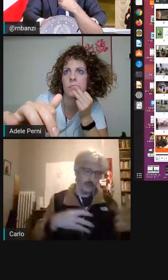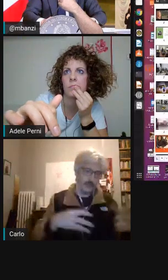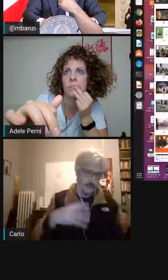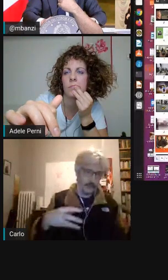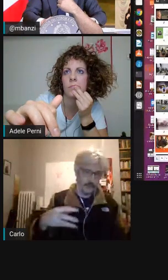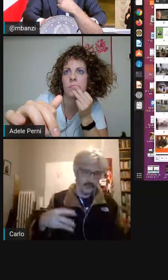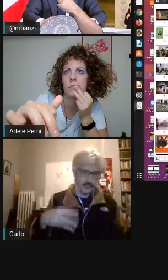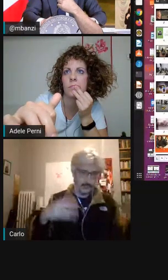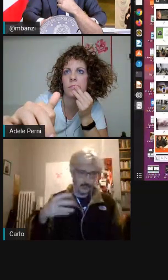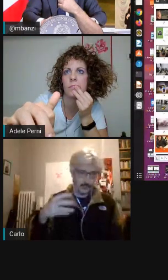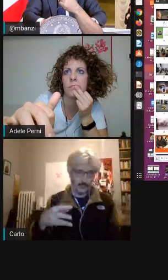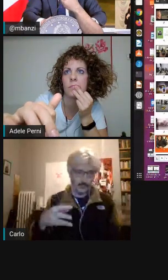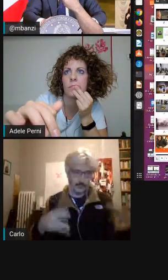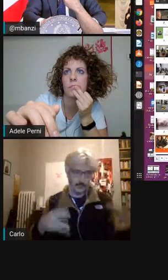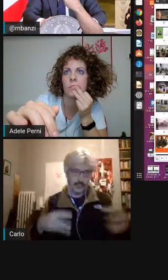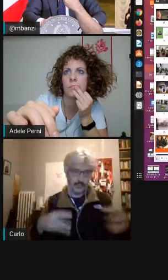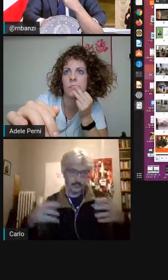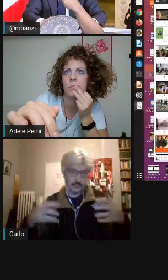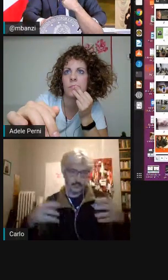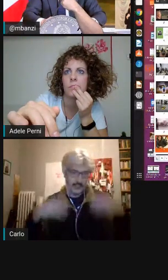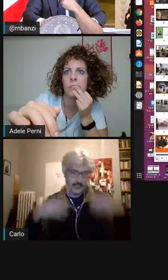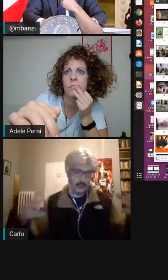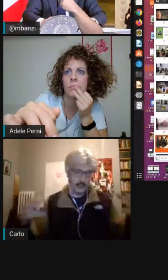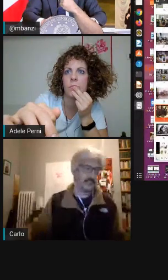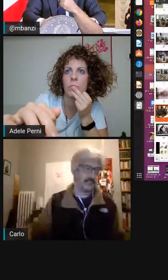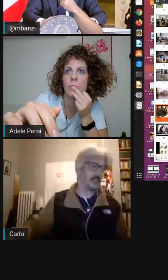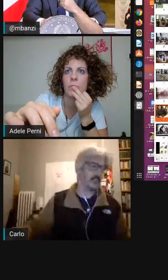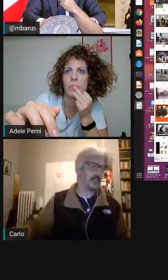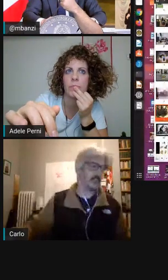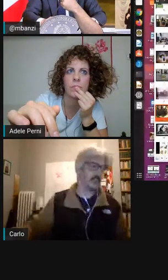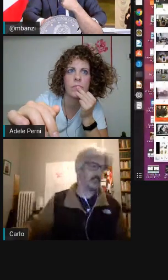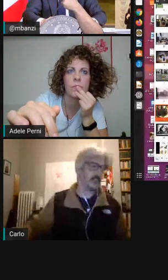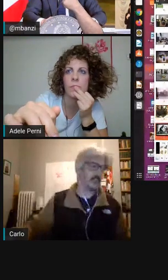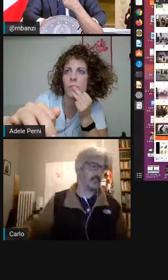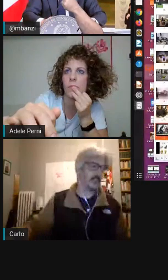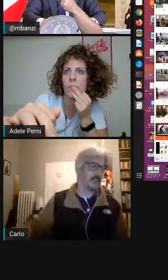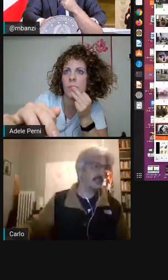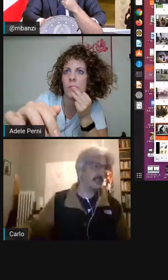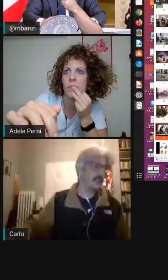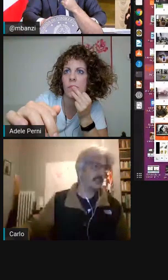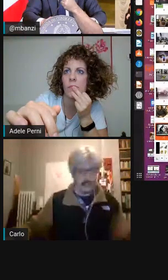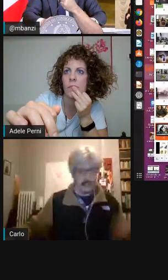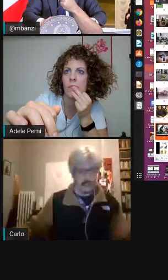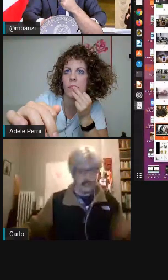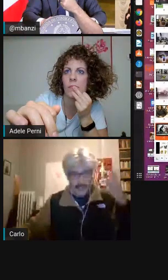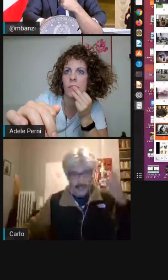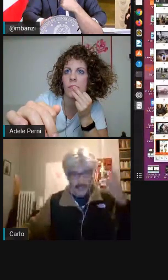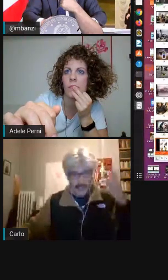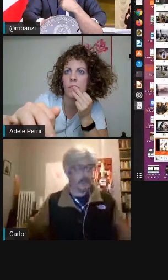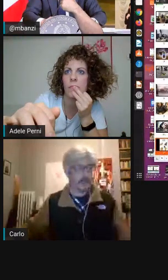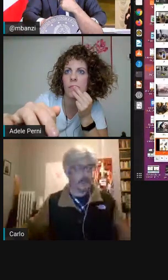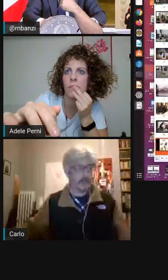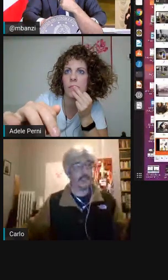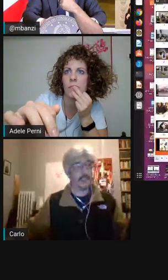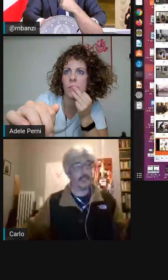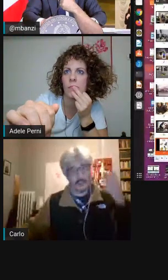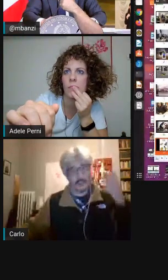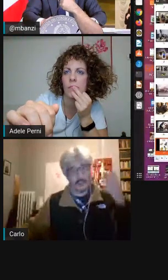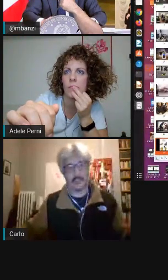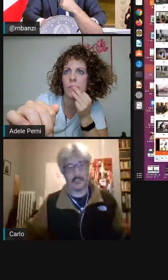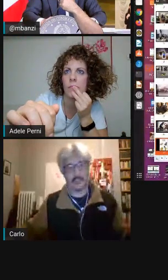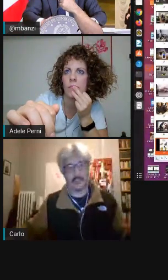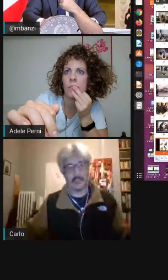prototipati customizzati in quinta quantità di volte cose più complesse tipo le biciclette addirittura recentemente abbiamo